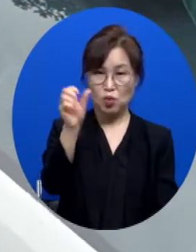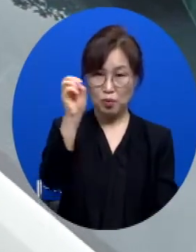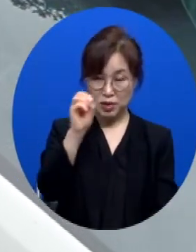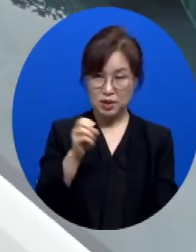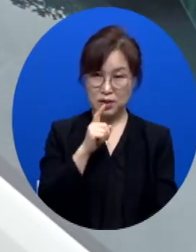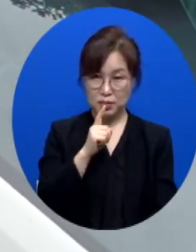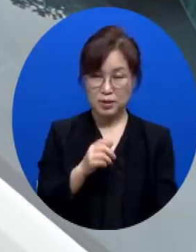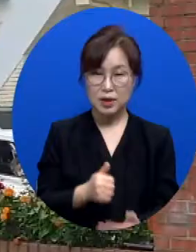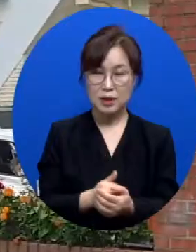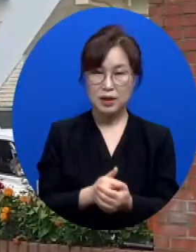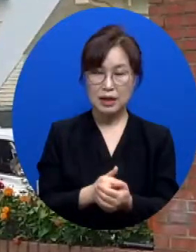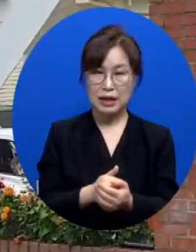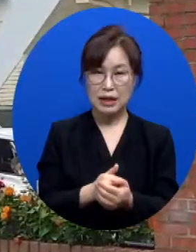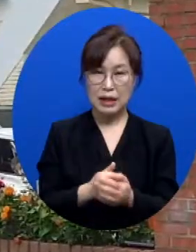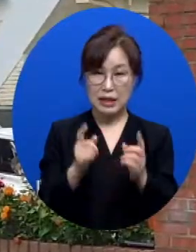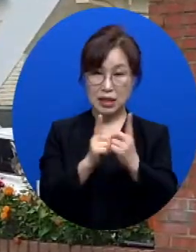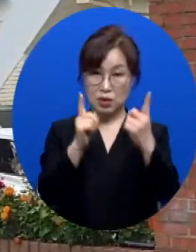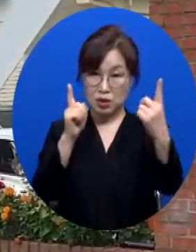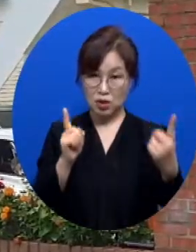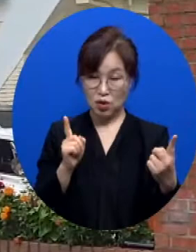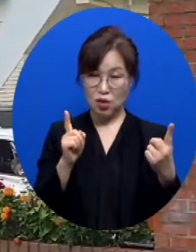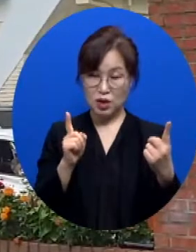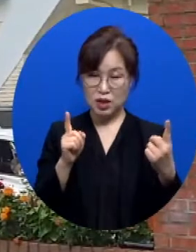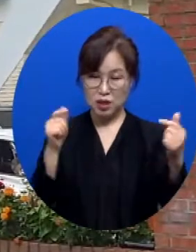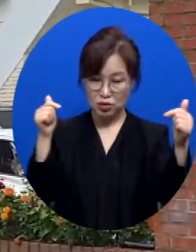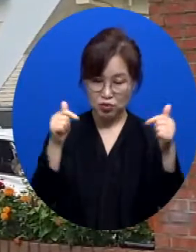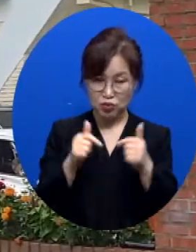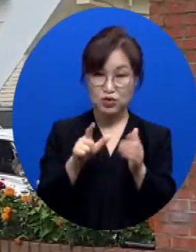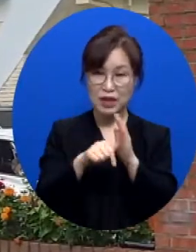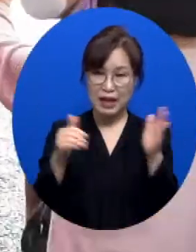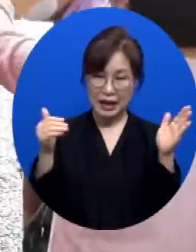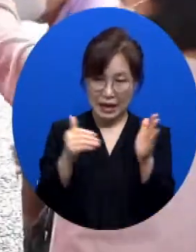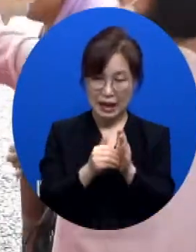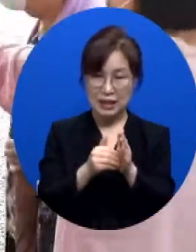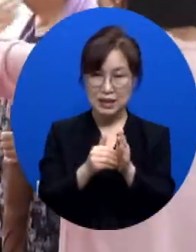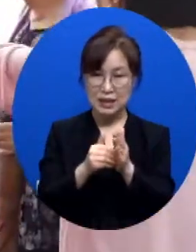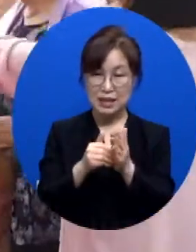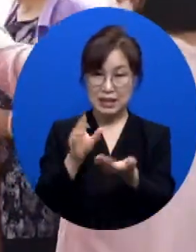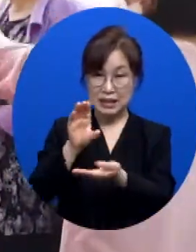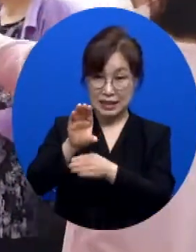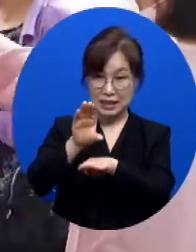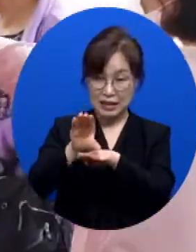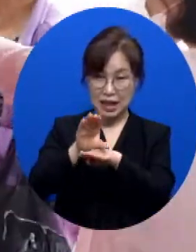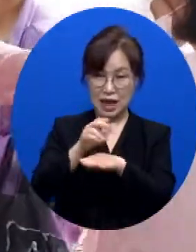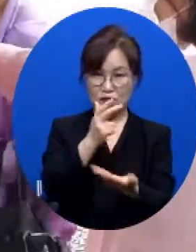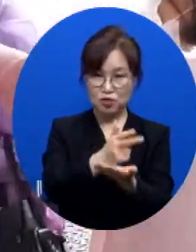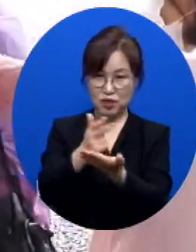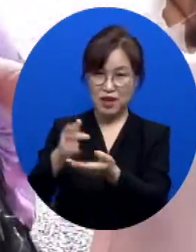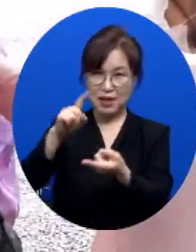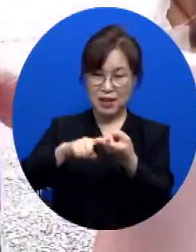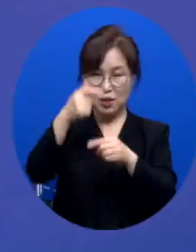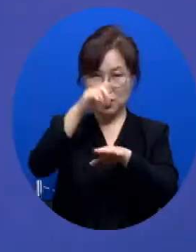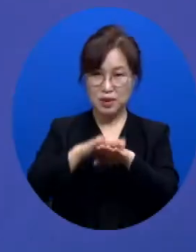성결교회는 사회적 거리두기 단계가 낮아질 때까지 드라이브인 예배를 이어갈 예정입니다.